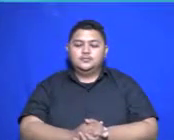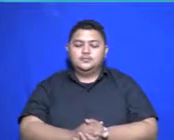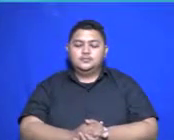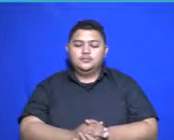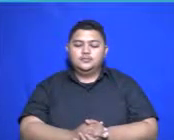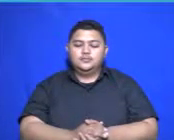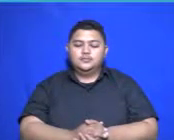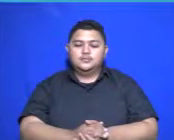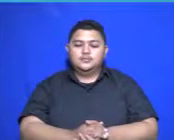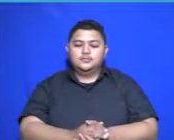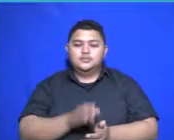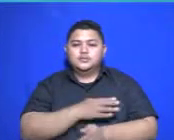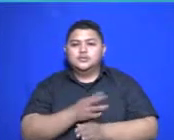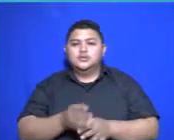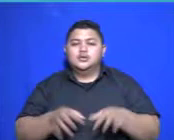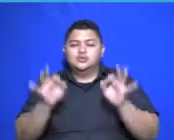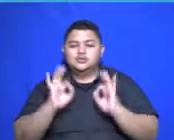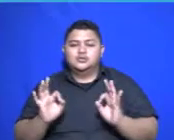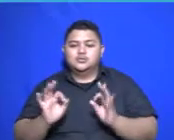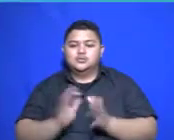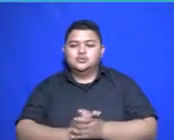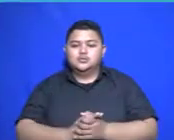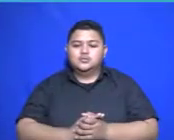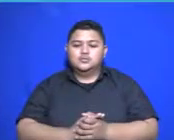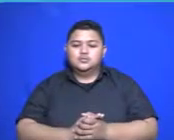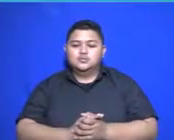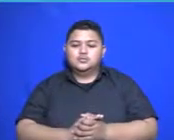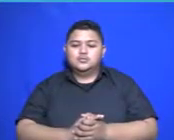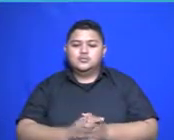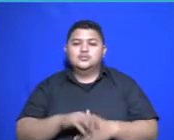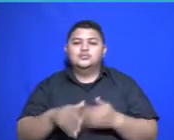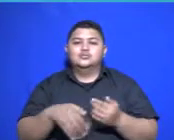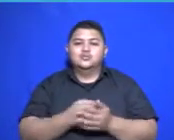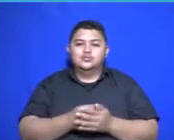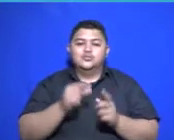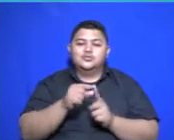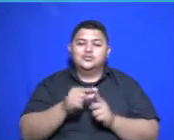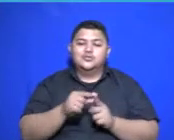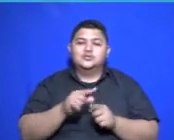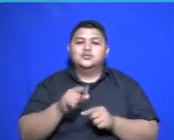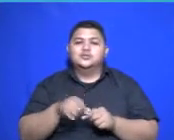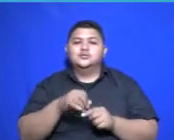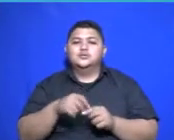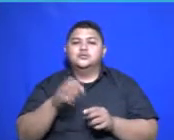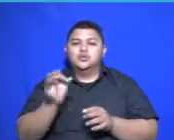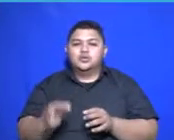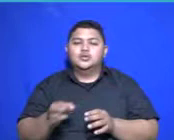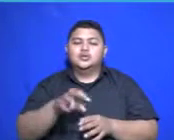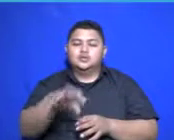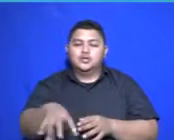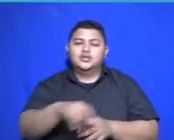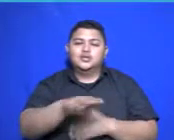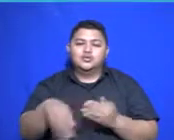kemudian akan kita sempurnakan sampai sehingga seluruh kabupaten kota dan seluruh provinsi bisa mengajukan konsepnya.